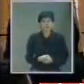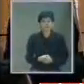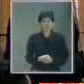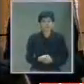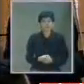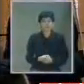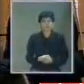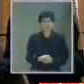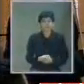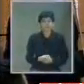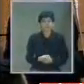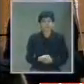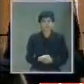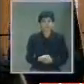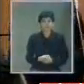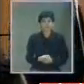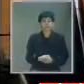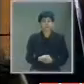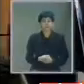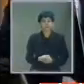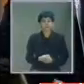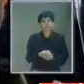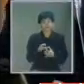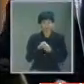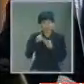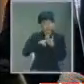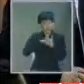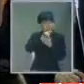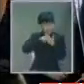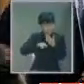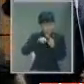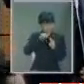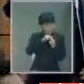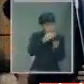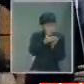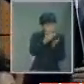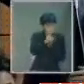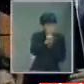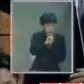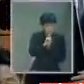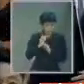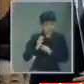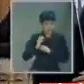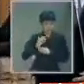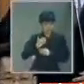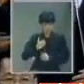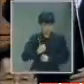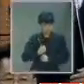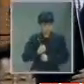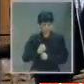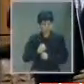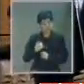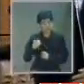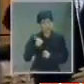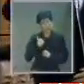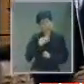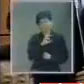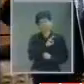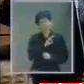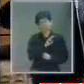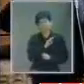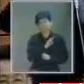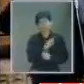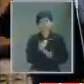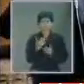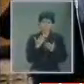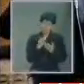รายจ่ายในการเลือกตั้งพรรคประชาธิปัตย์รณรงค์พรรคประชาธิปัตย์มีสมาชิกเยอะพรร